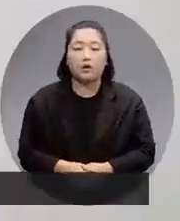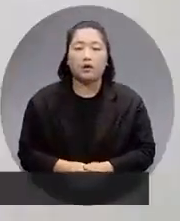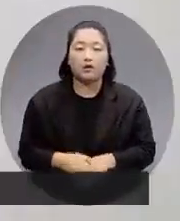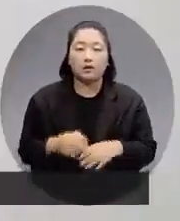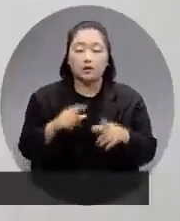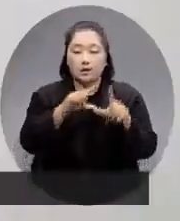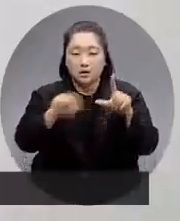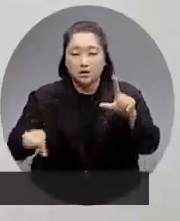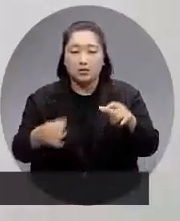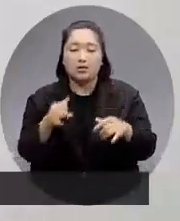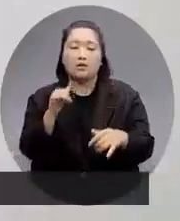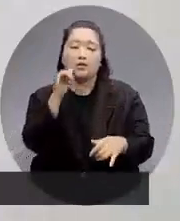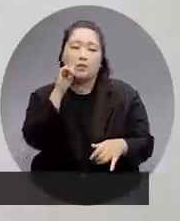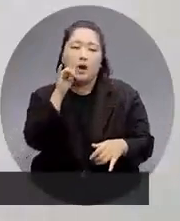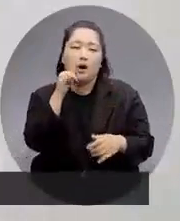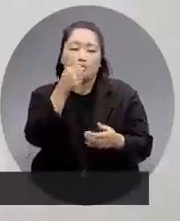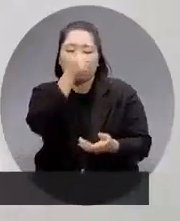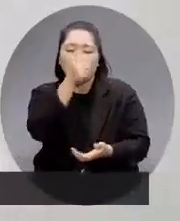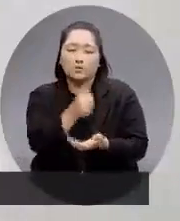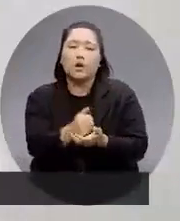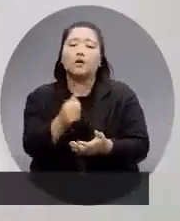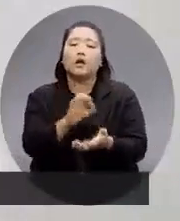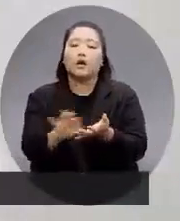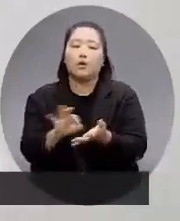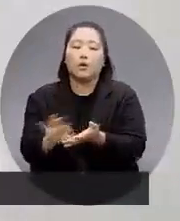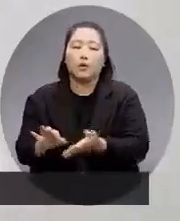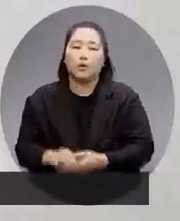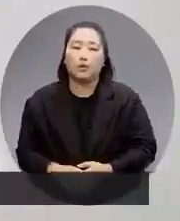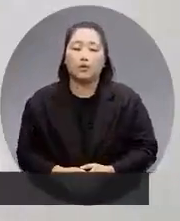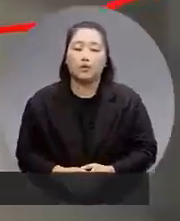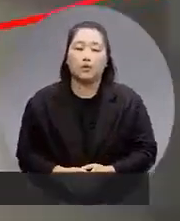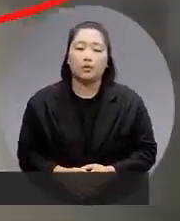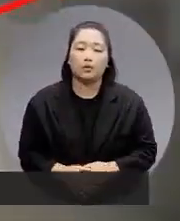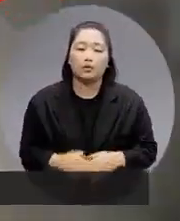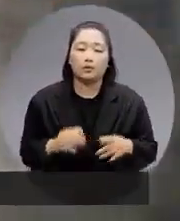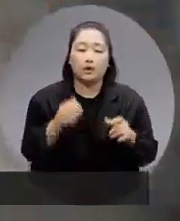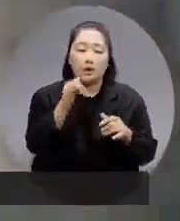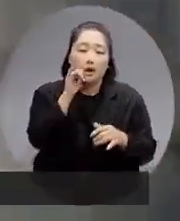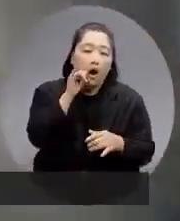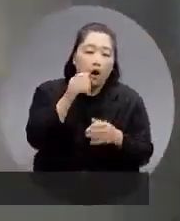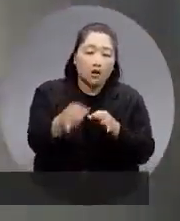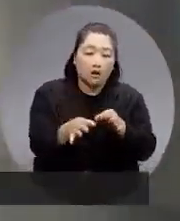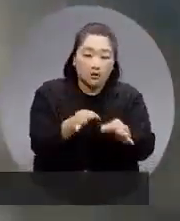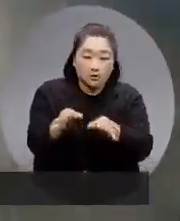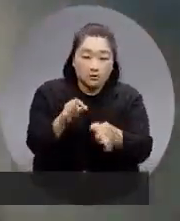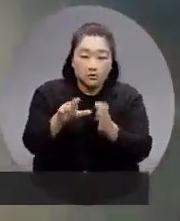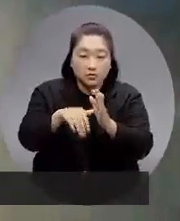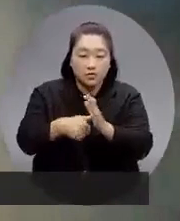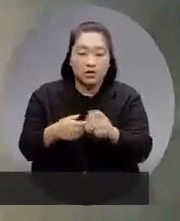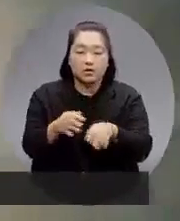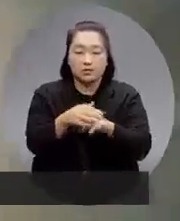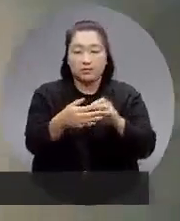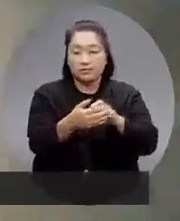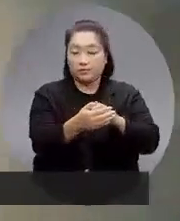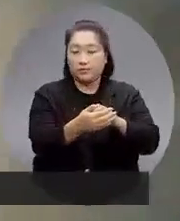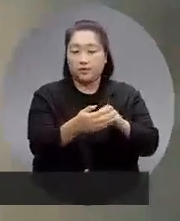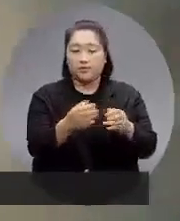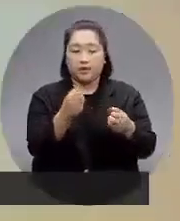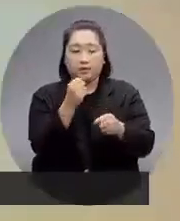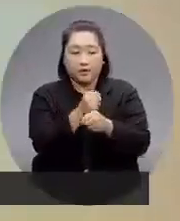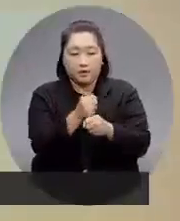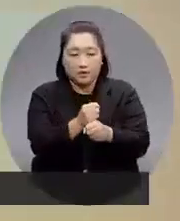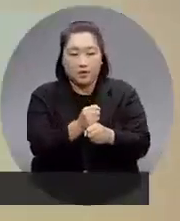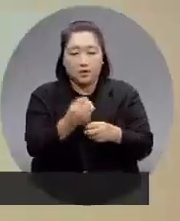일부는 마약 유통 등 범죄에 악용 되기도 했습니다 마약 거래 수사과정에서 조직적 번호판 위주 유통을 파악한 경찰은